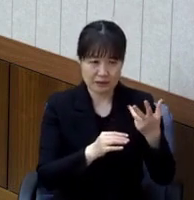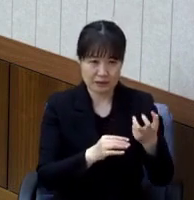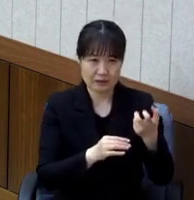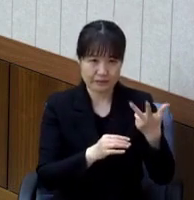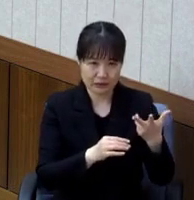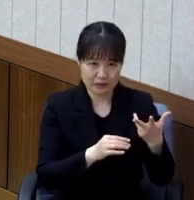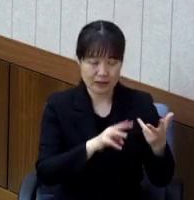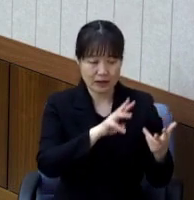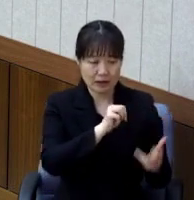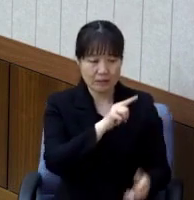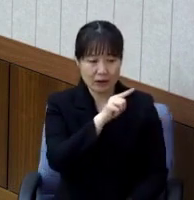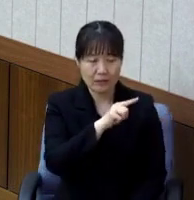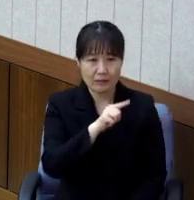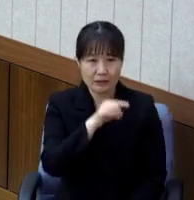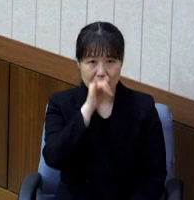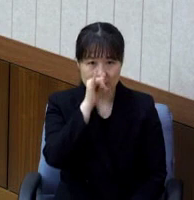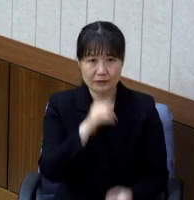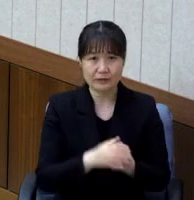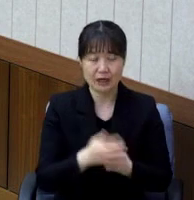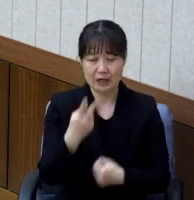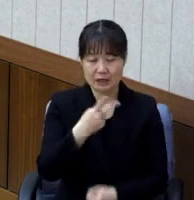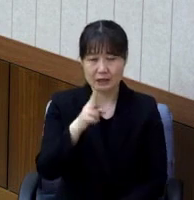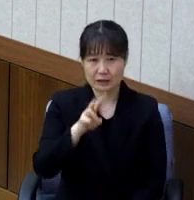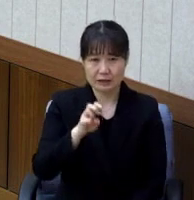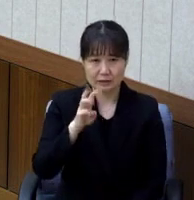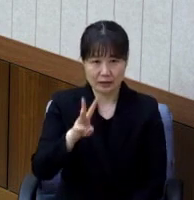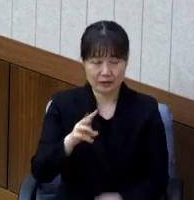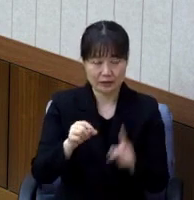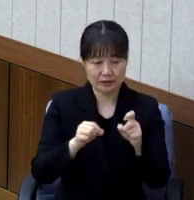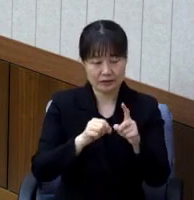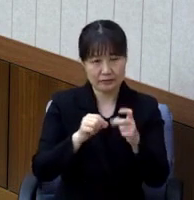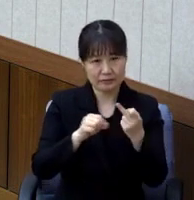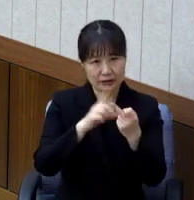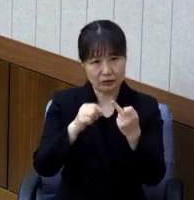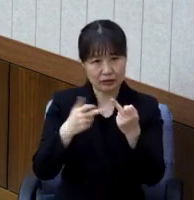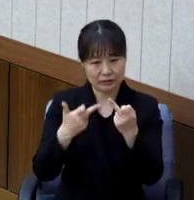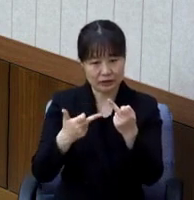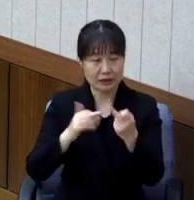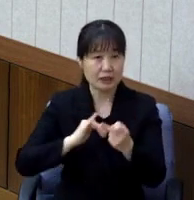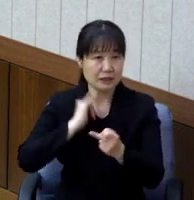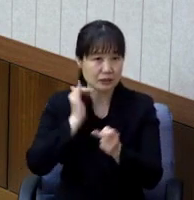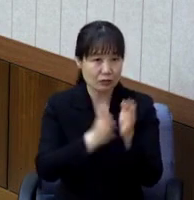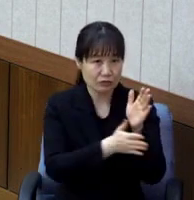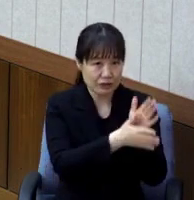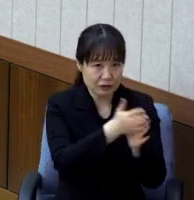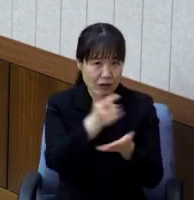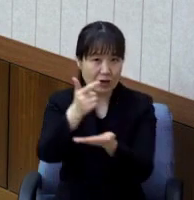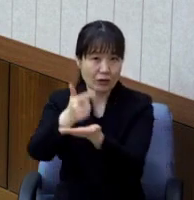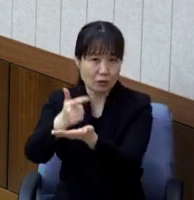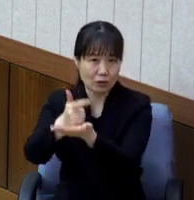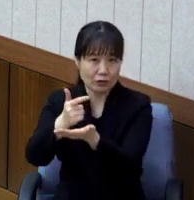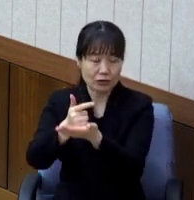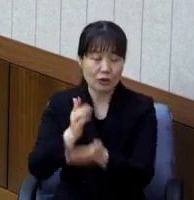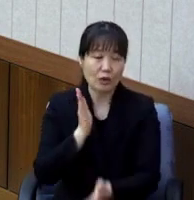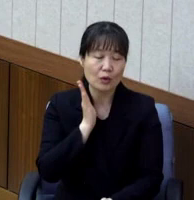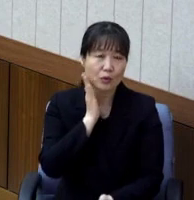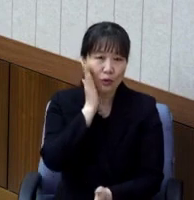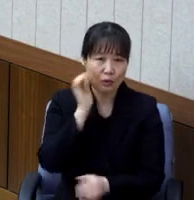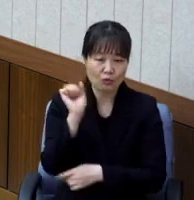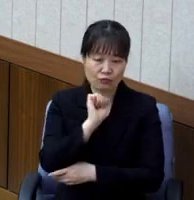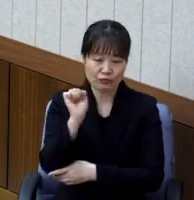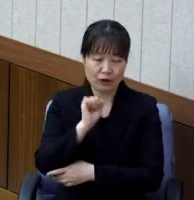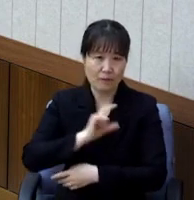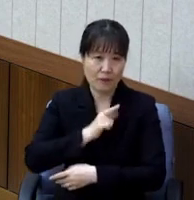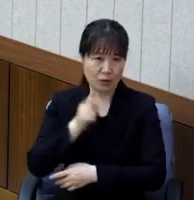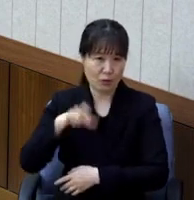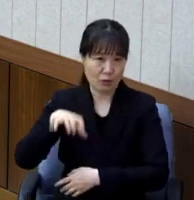평방 미입니다 2023년 12월 17일 우정구 시와 노원구는 도봉운전 면허 시험장을